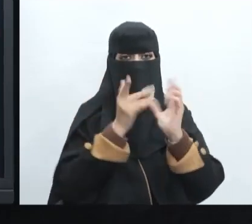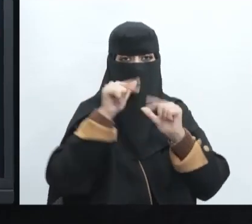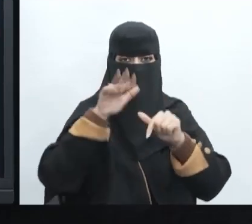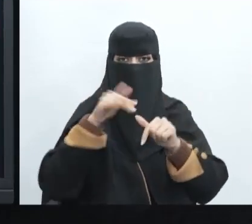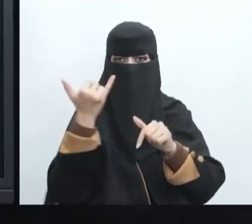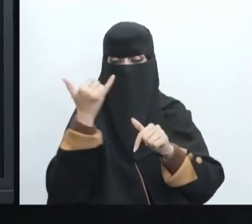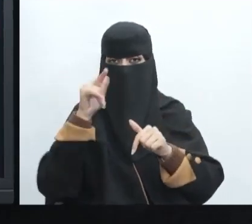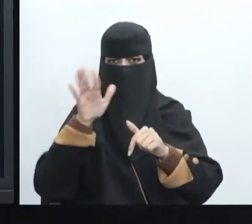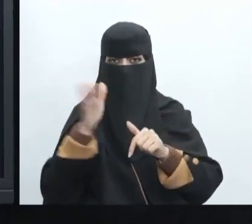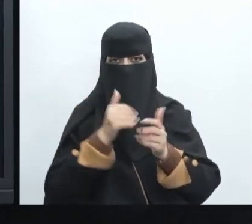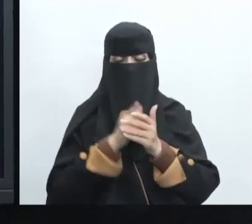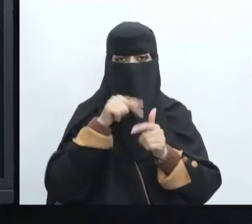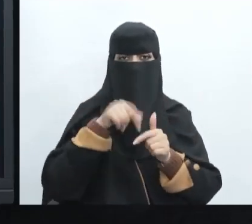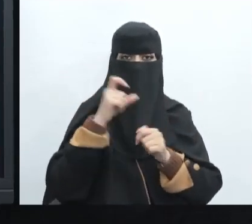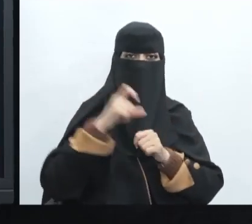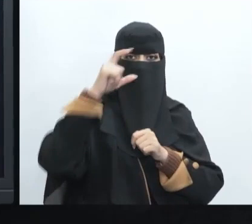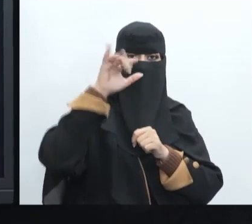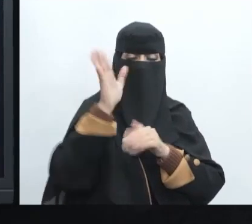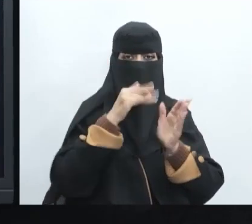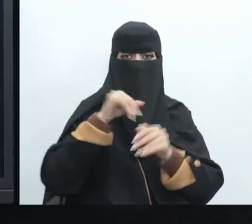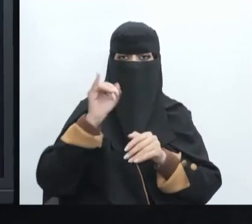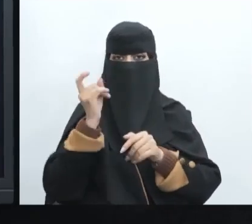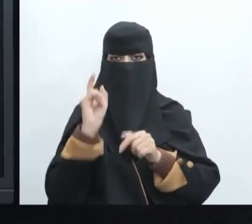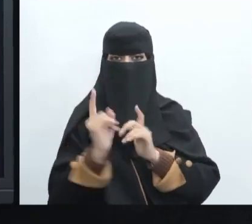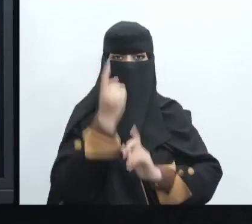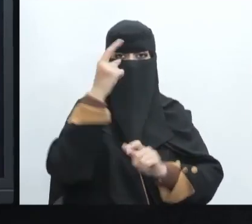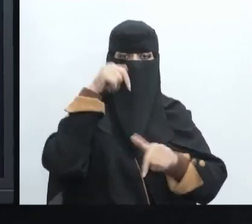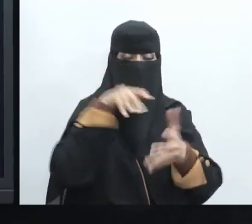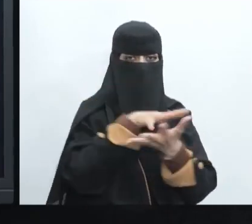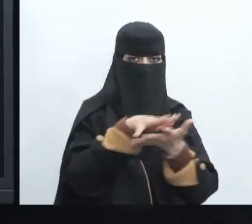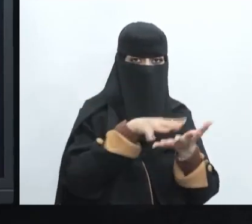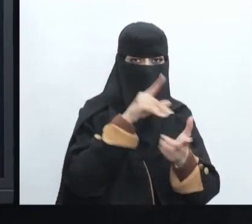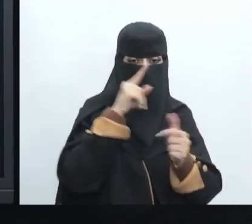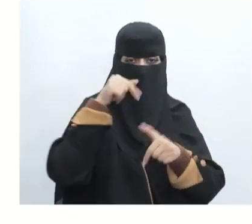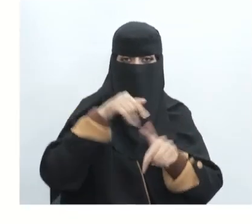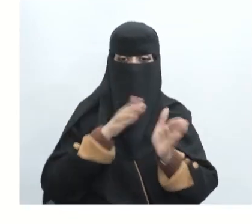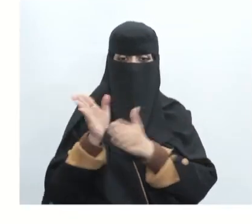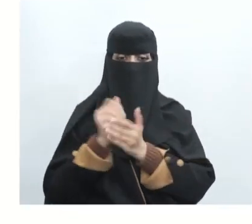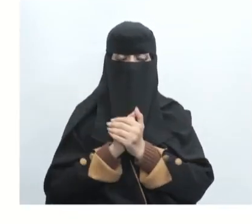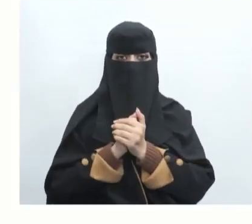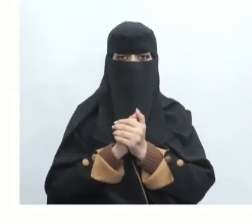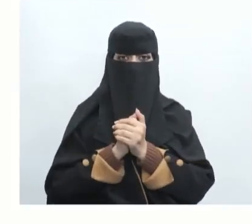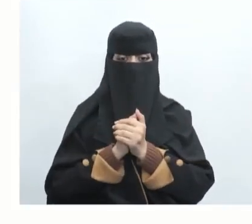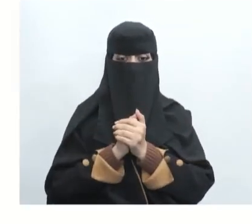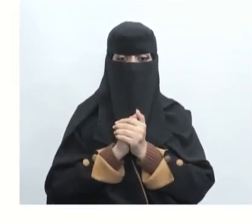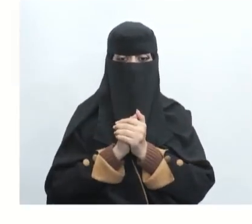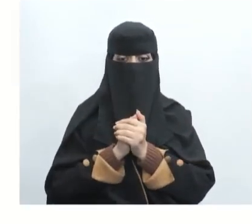العربي والاسلامي من اولى هذه المشكلات ابناء ابناء الطلاب هي